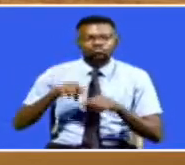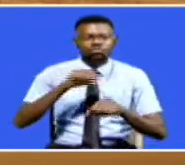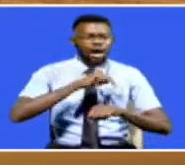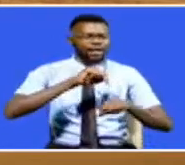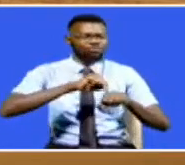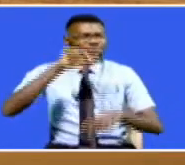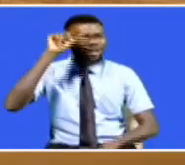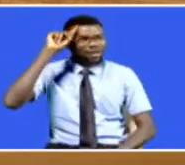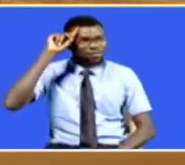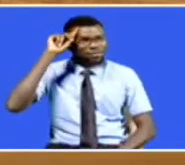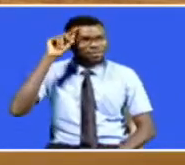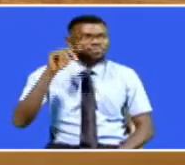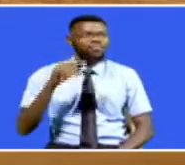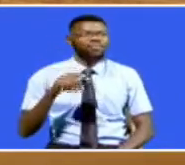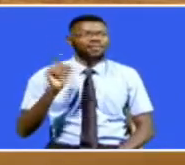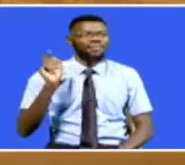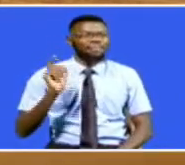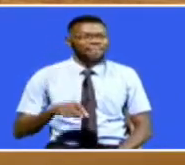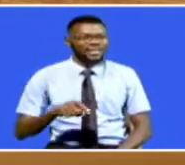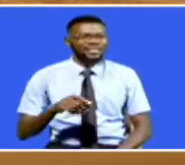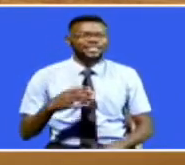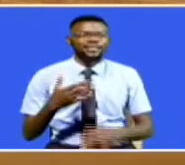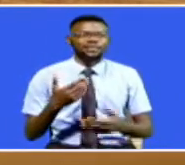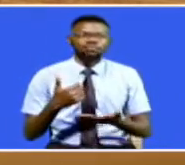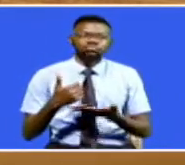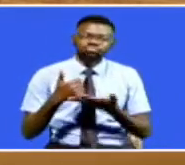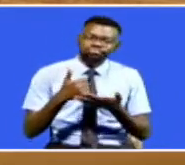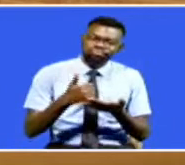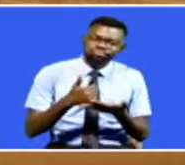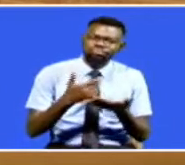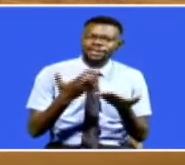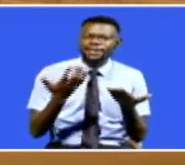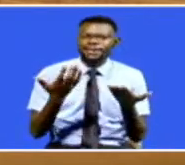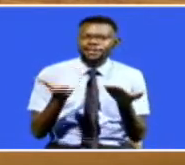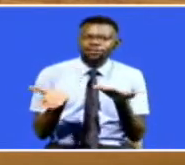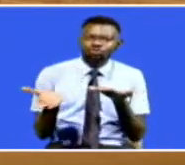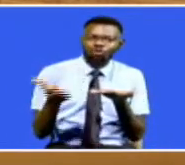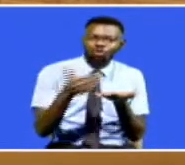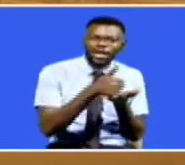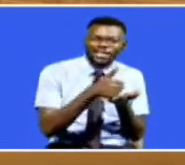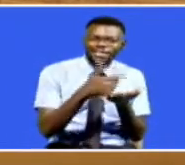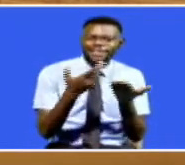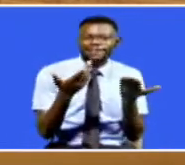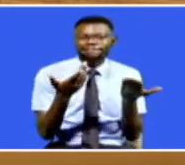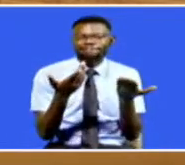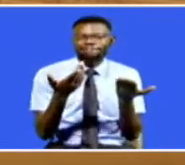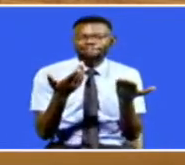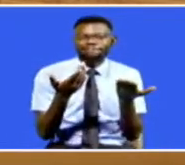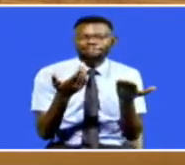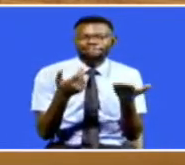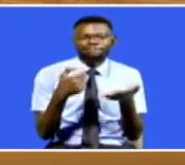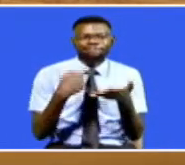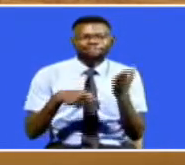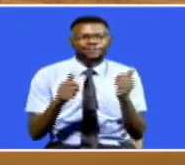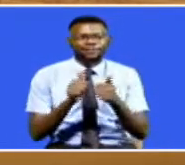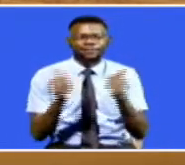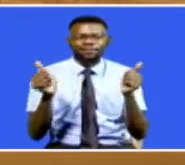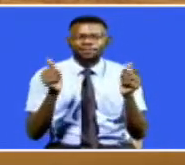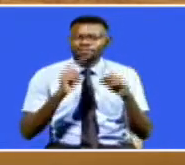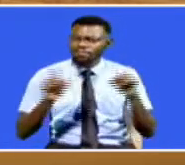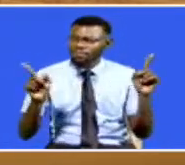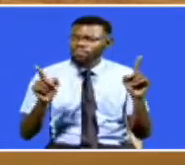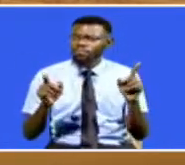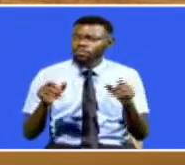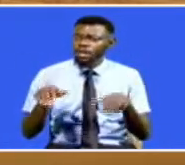yao kwa kuimarisha ukusanyaji wa kodi ya nchi. Hata hivyo, mkurugenzi mkuu wa ombe Bwana John Benson amewaomba